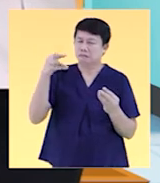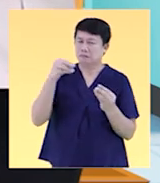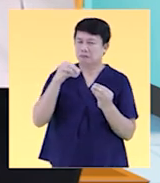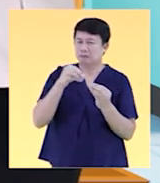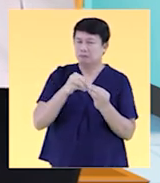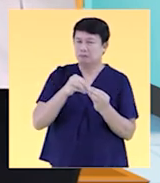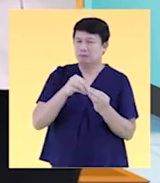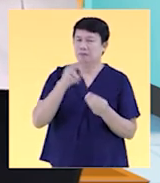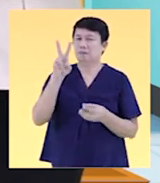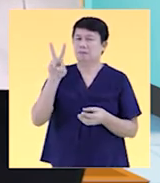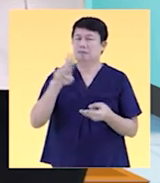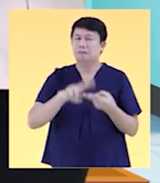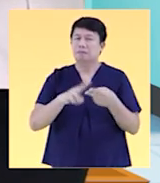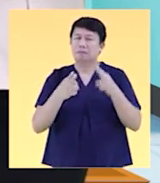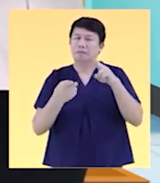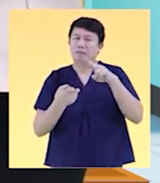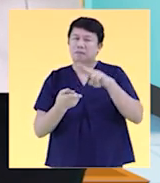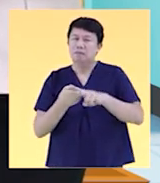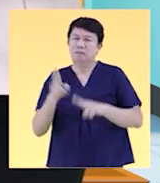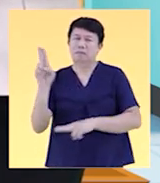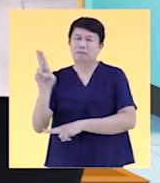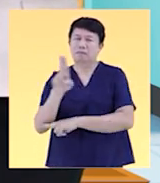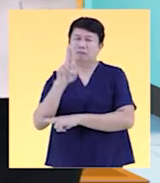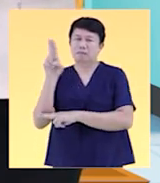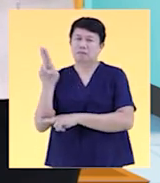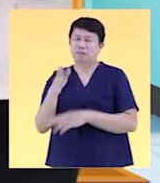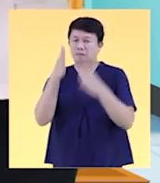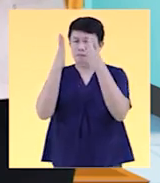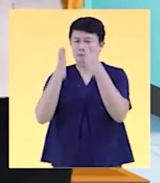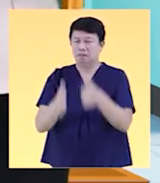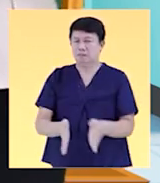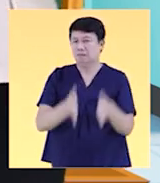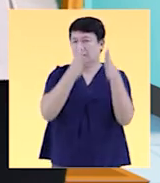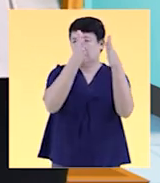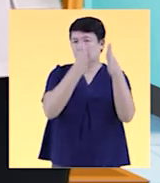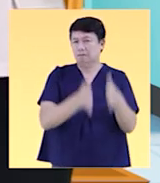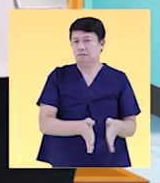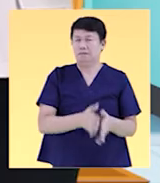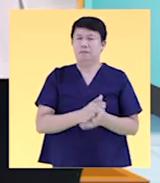Pagsamahin na ang dalawang numbers gamit ang column method.